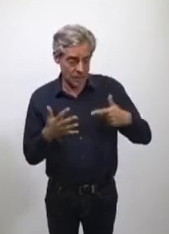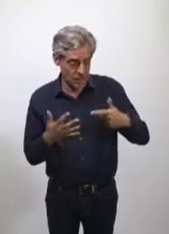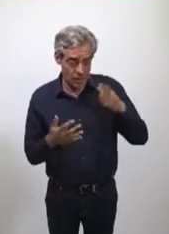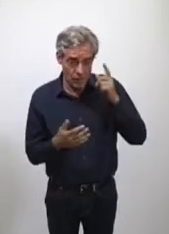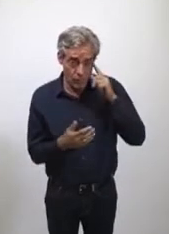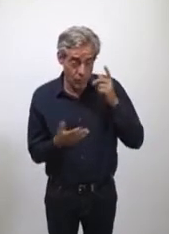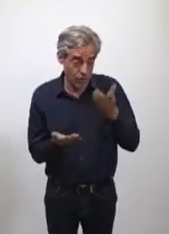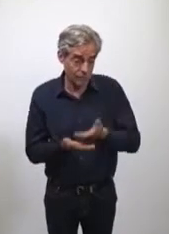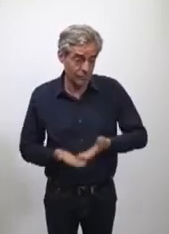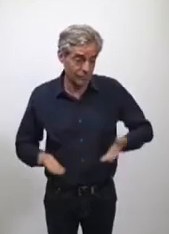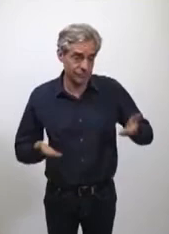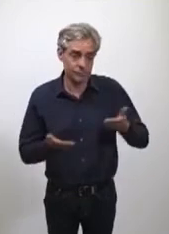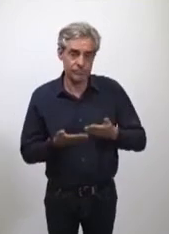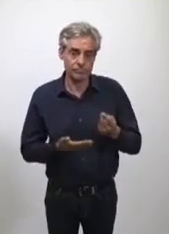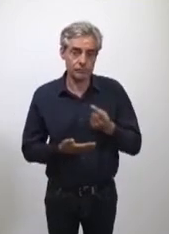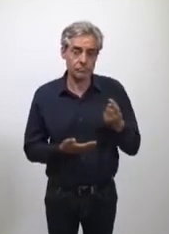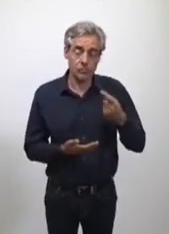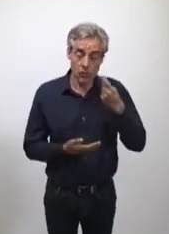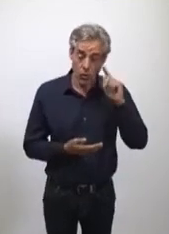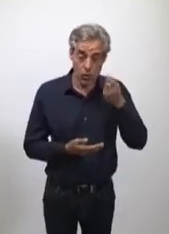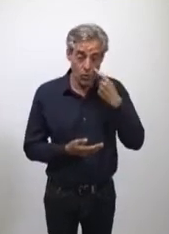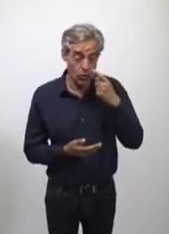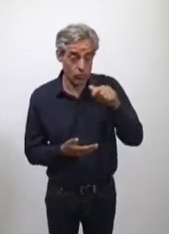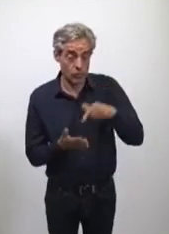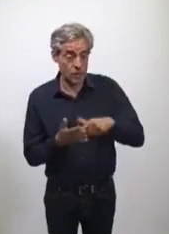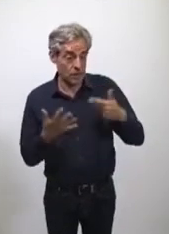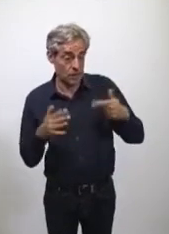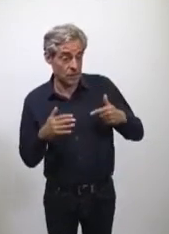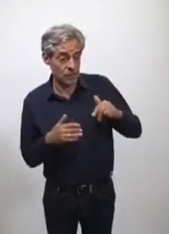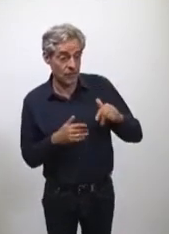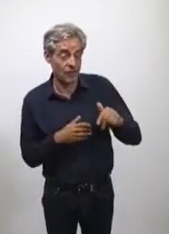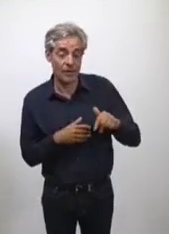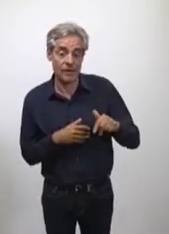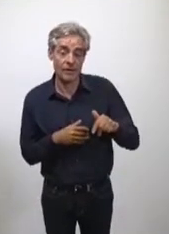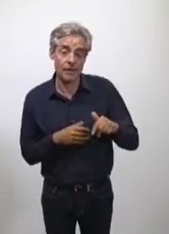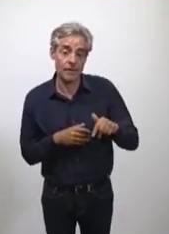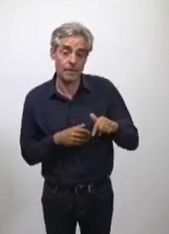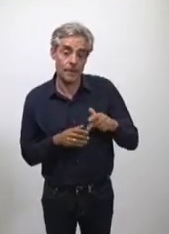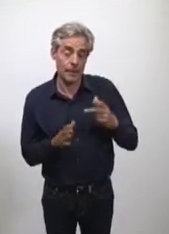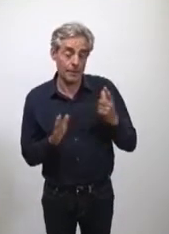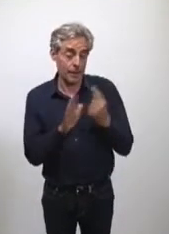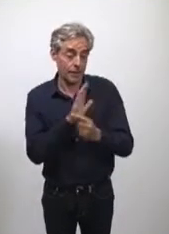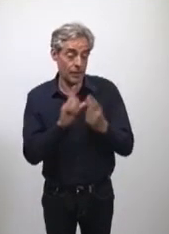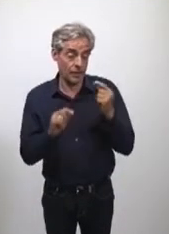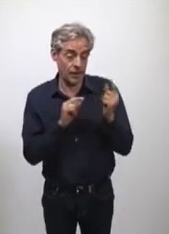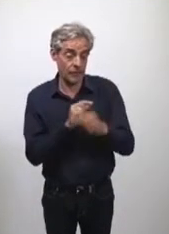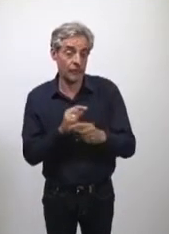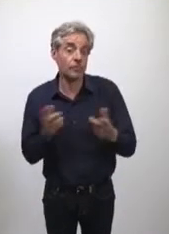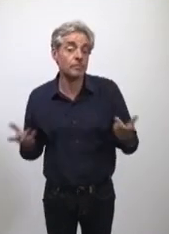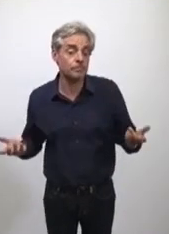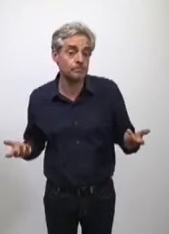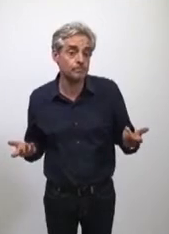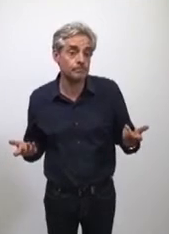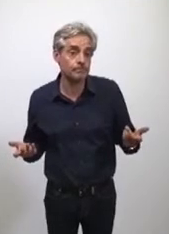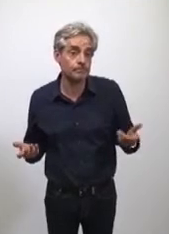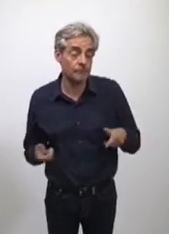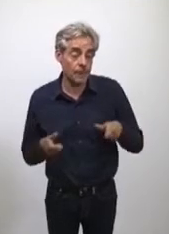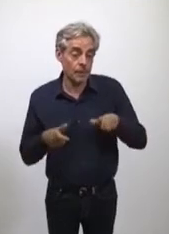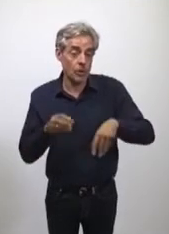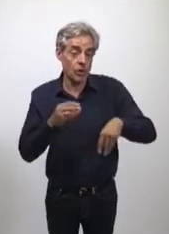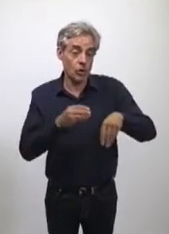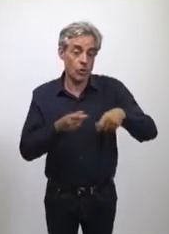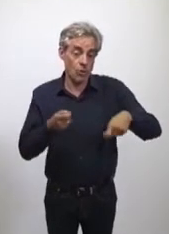puisqu'ils étaient avertis depuis 2017 qu'ils allaient devoir bientôt partir. Donc ces commerçants ont